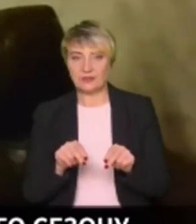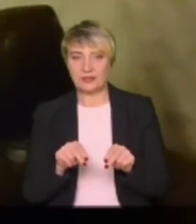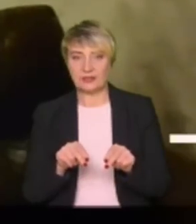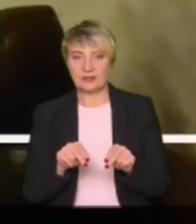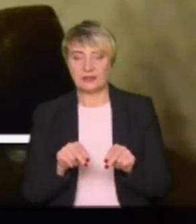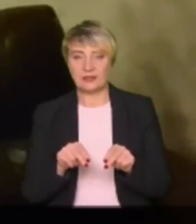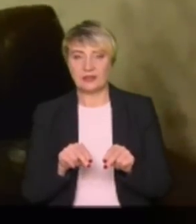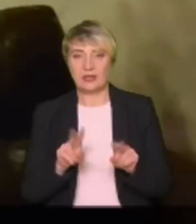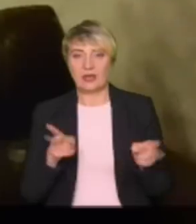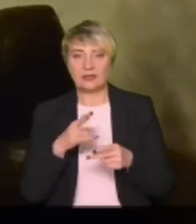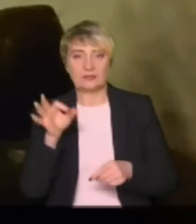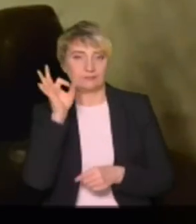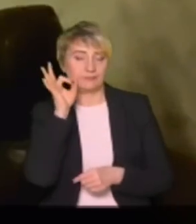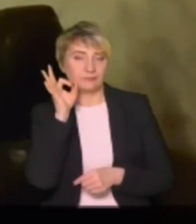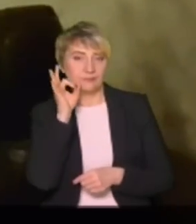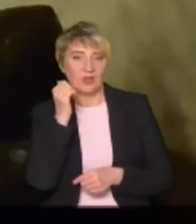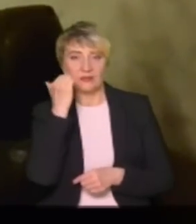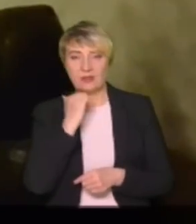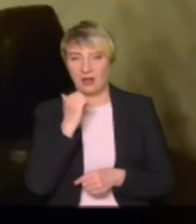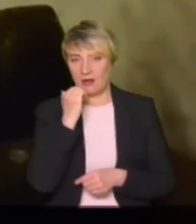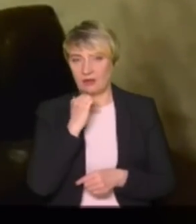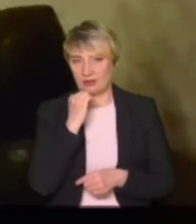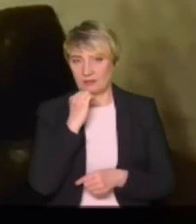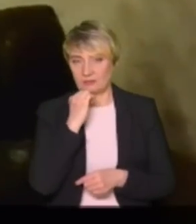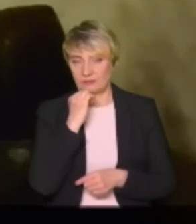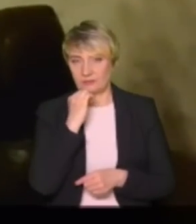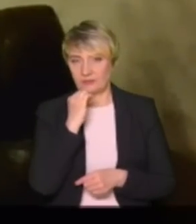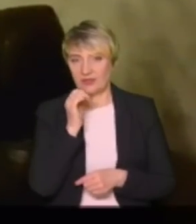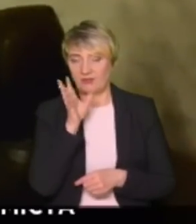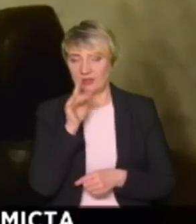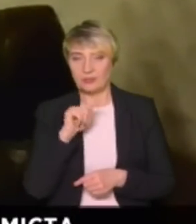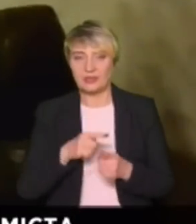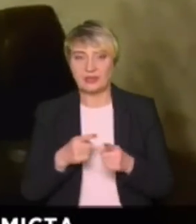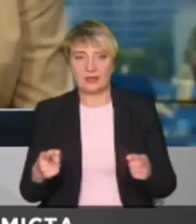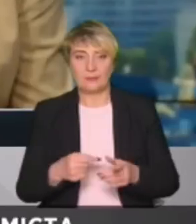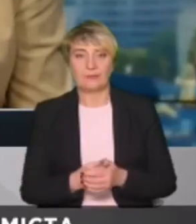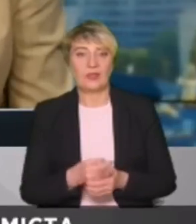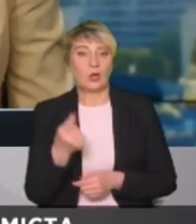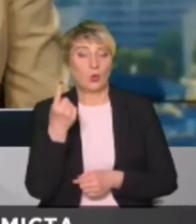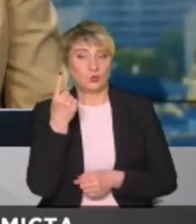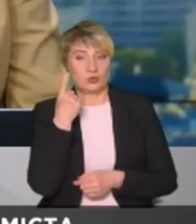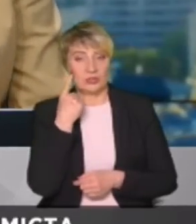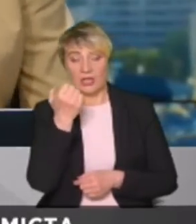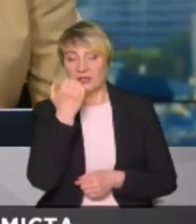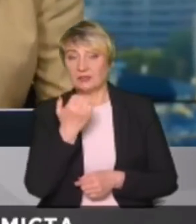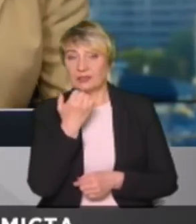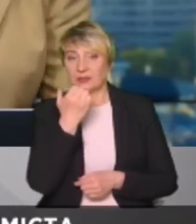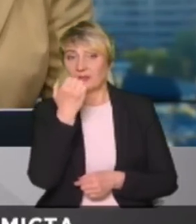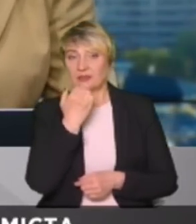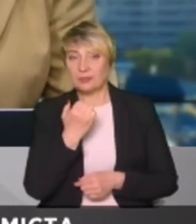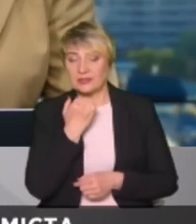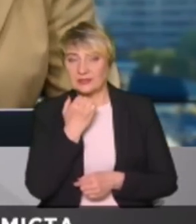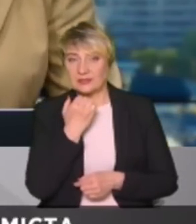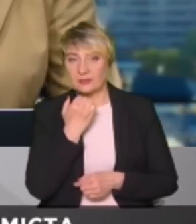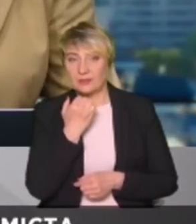раздрабливать старые рабочие структуры. Понятно. Услышали. Спасибо. Спасибо вам за это